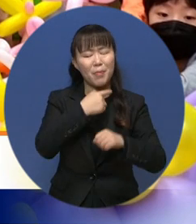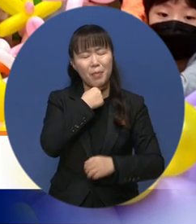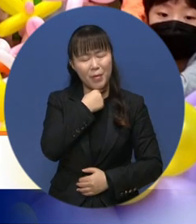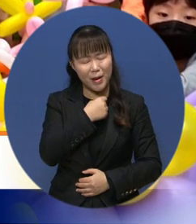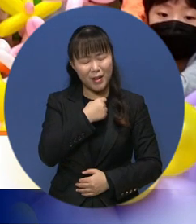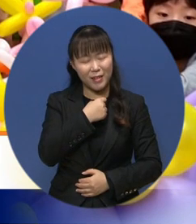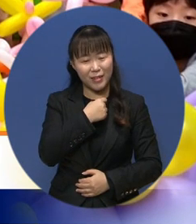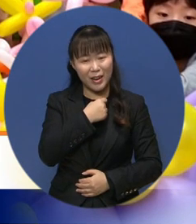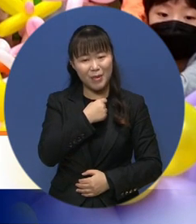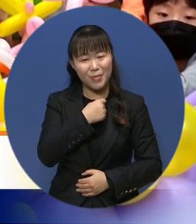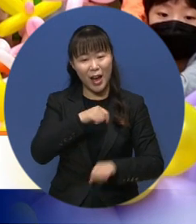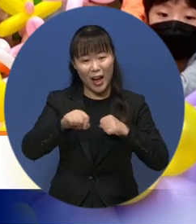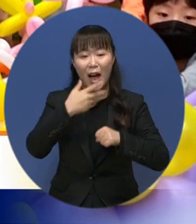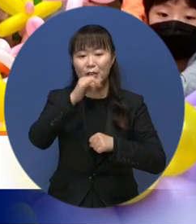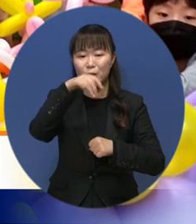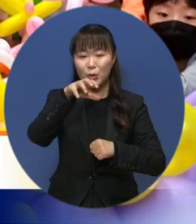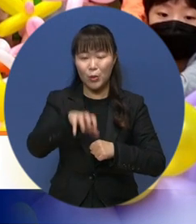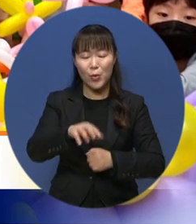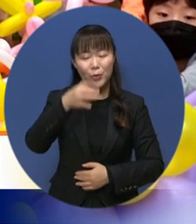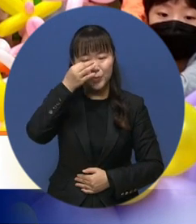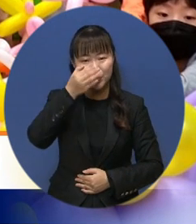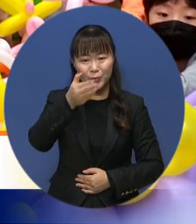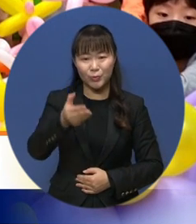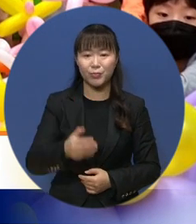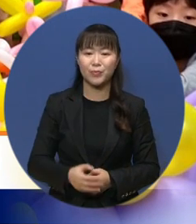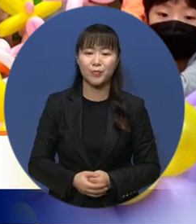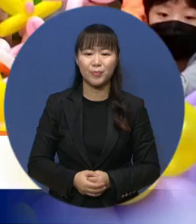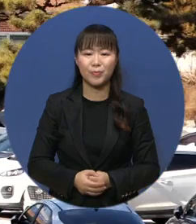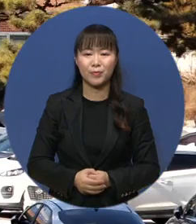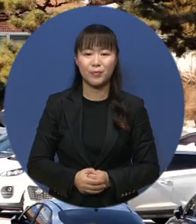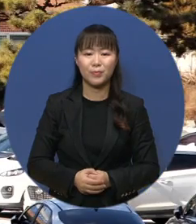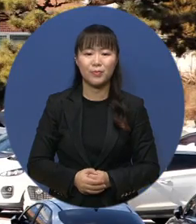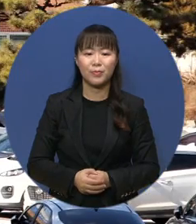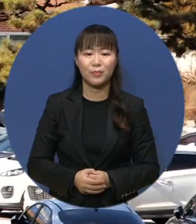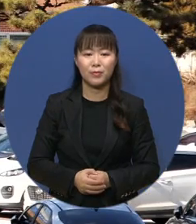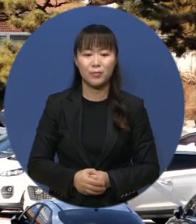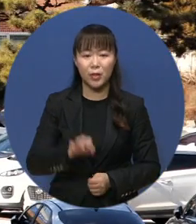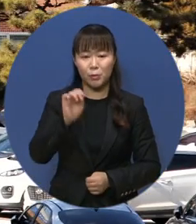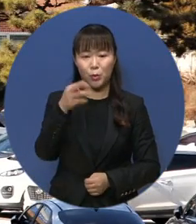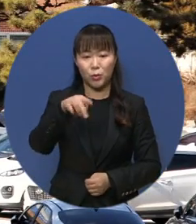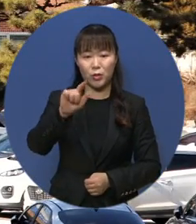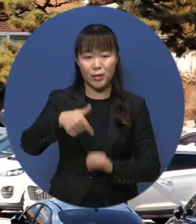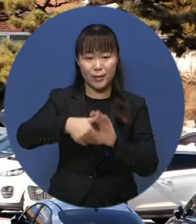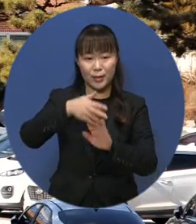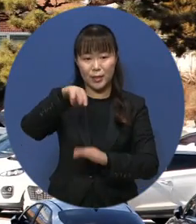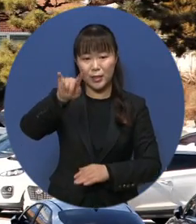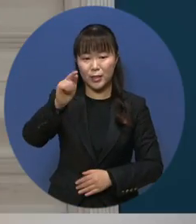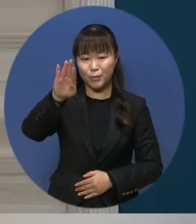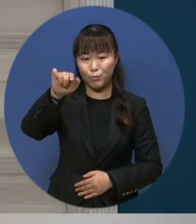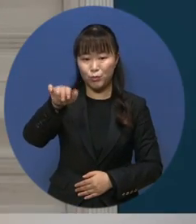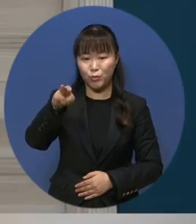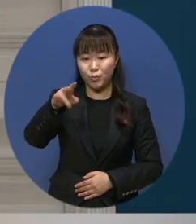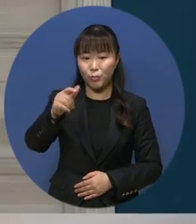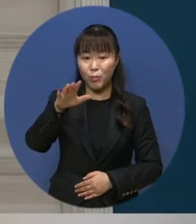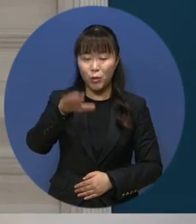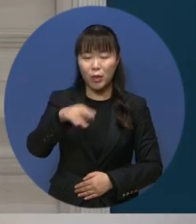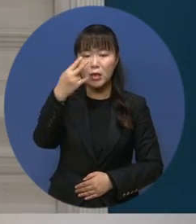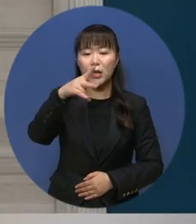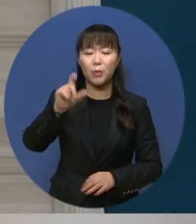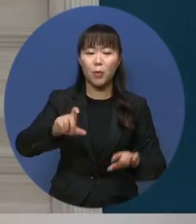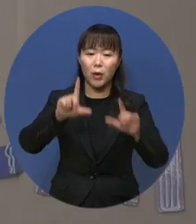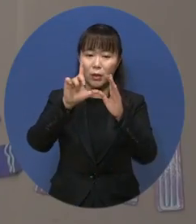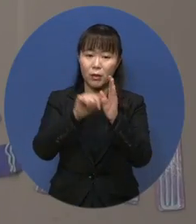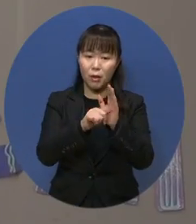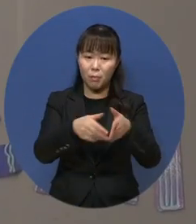펼칠 수 있는 이곳에 정운선 기자가 다녀왔습니다. 포천시 신북면에 2015년 세워진 책상